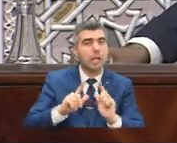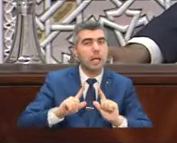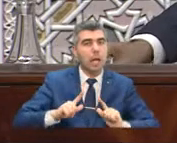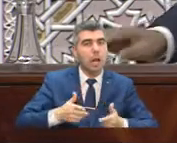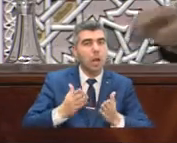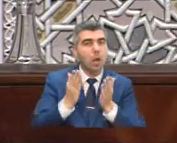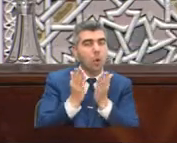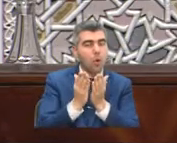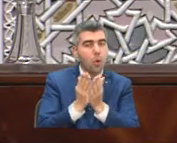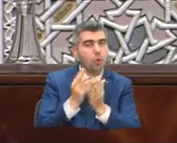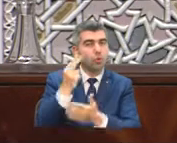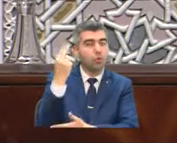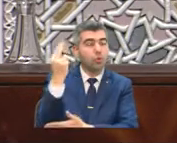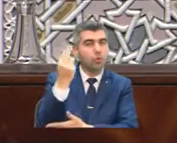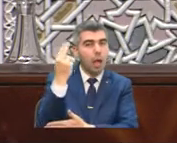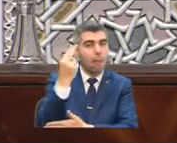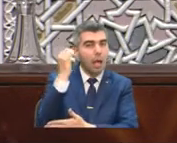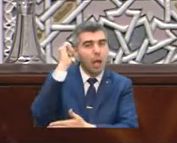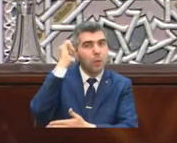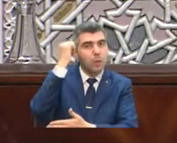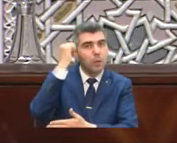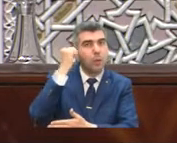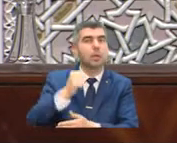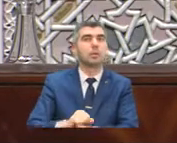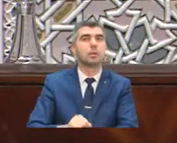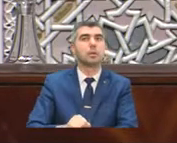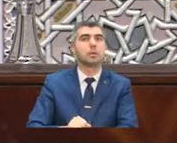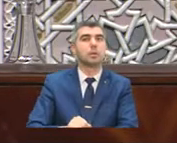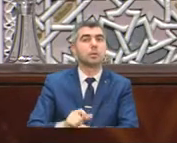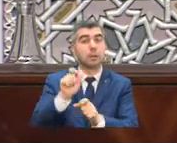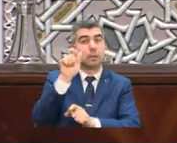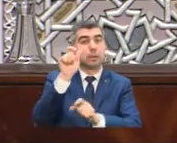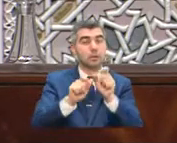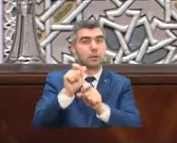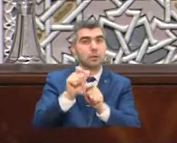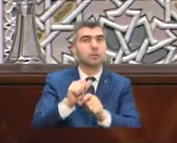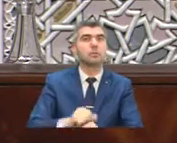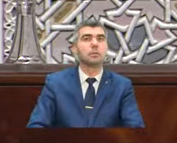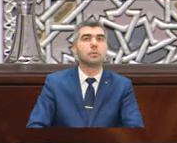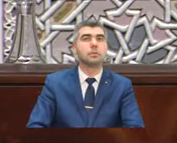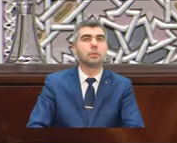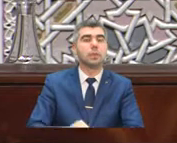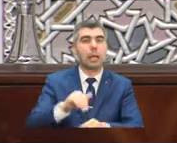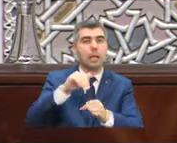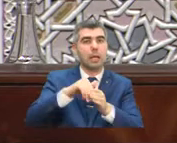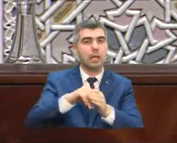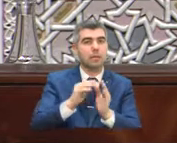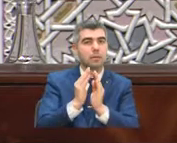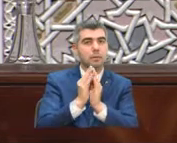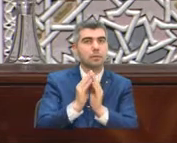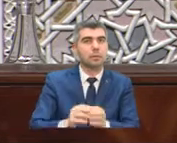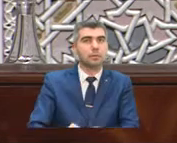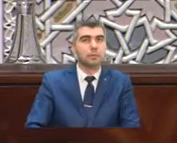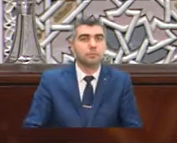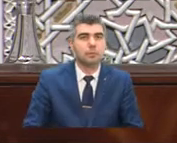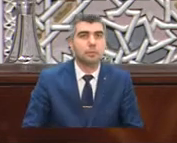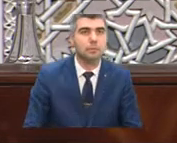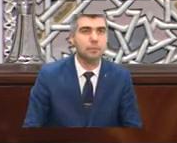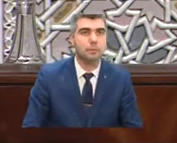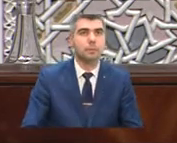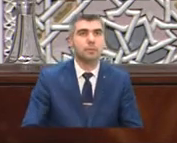والتكوين المهني والتعليم العالي والبحث العلمي، للسيدات والسادة النواب المحترمين من فريق العدالة والتنمية. تفضلي السيدة